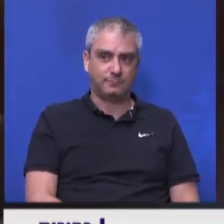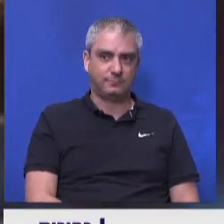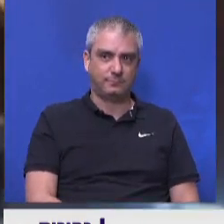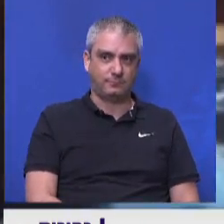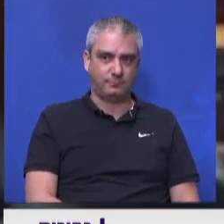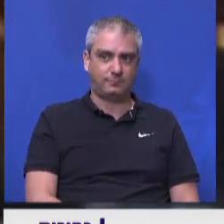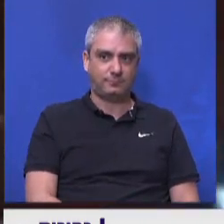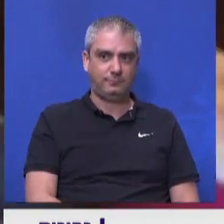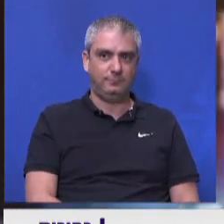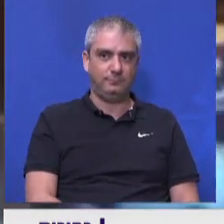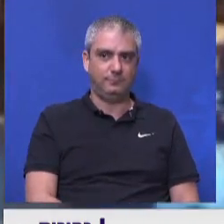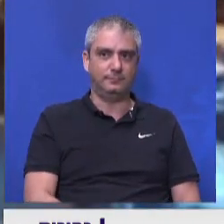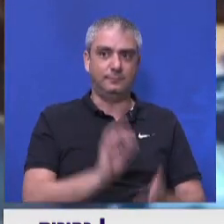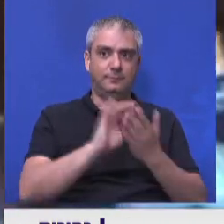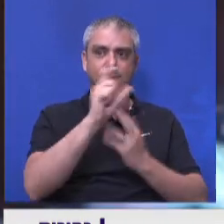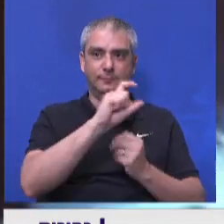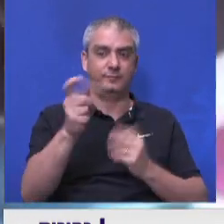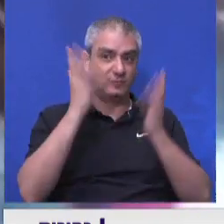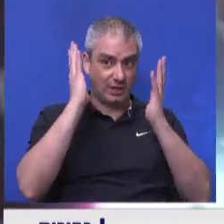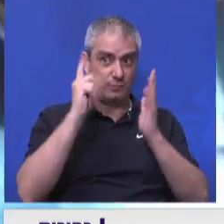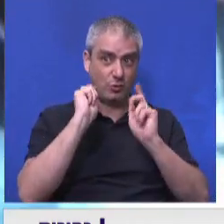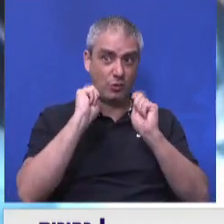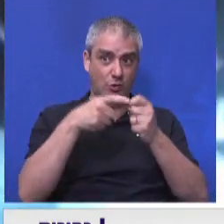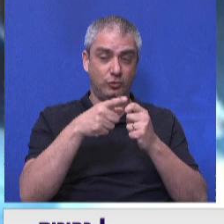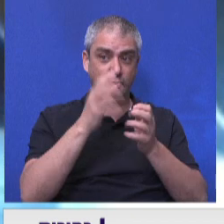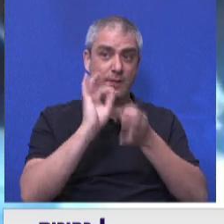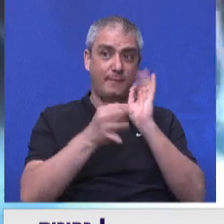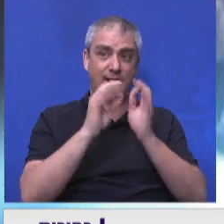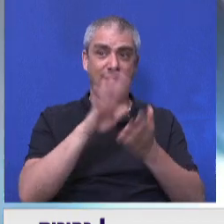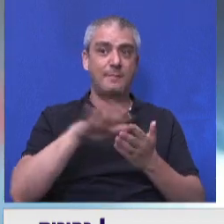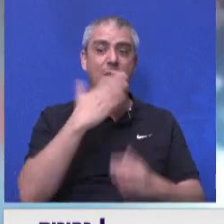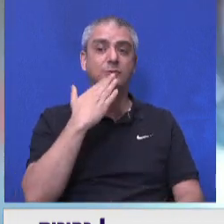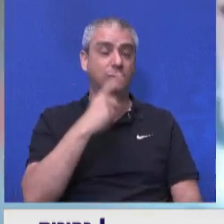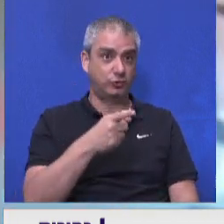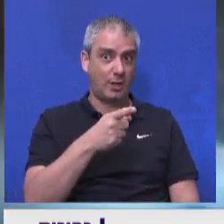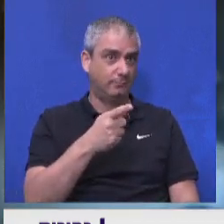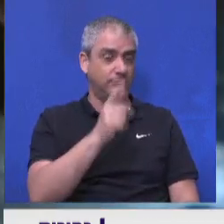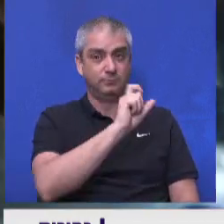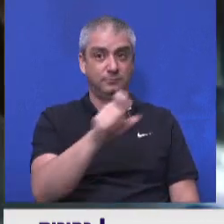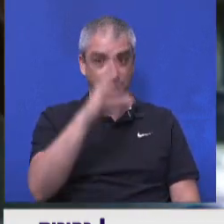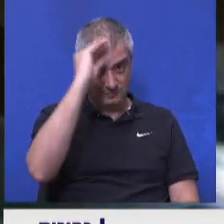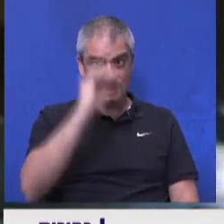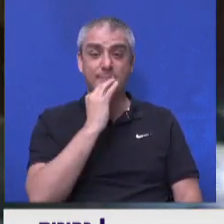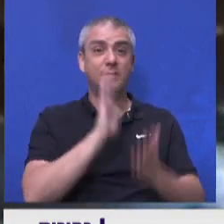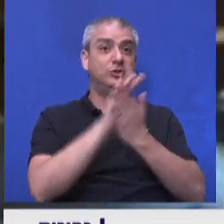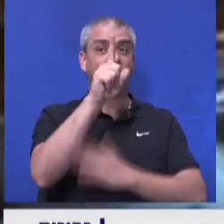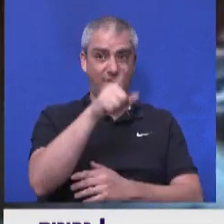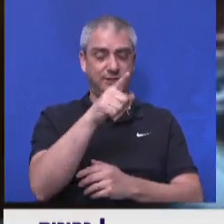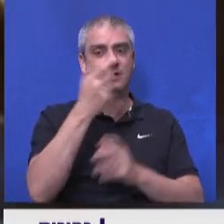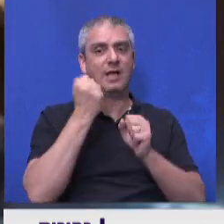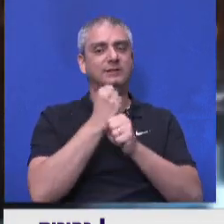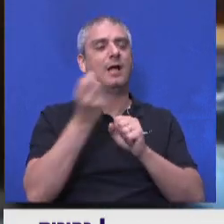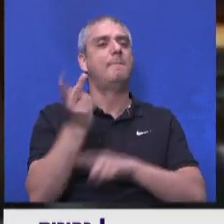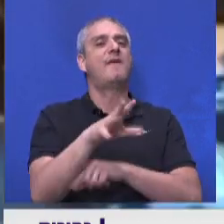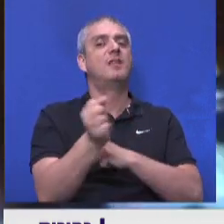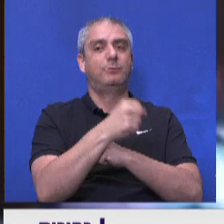כתב האישום החמור שהוגש על ידי פרקליטות מחוז ירושלים מייחס לקטין בן 17 גרימת מוות ברשלנות של איתמר בן